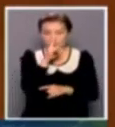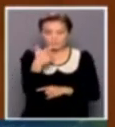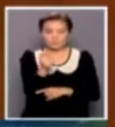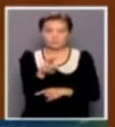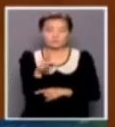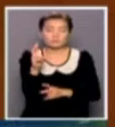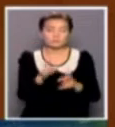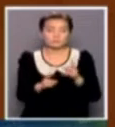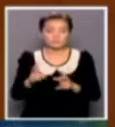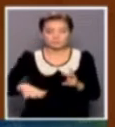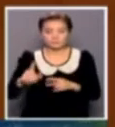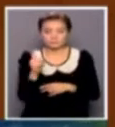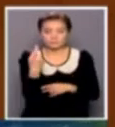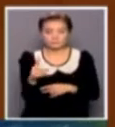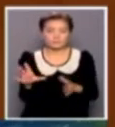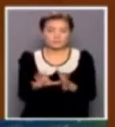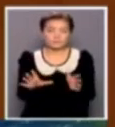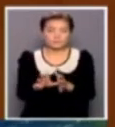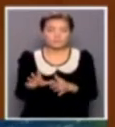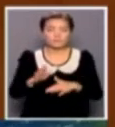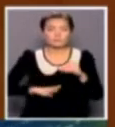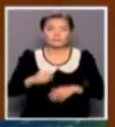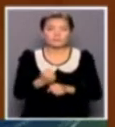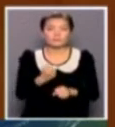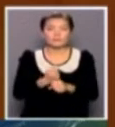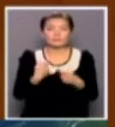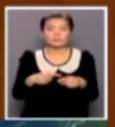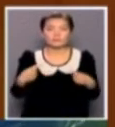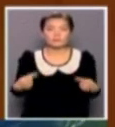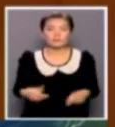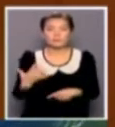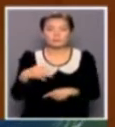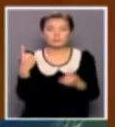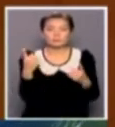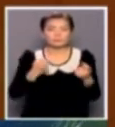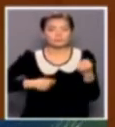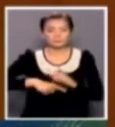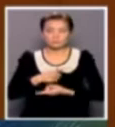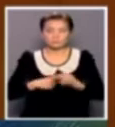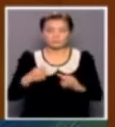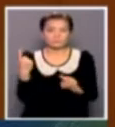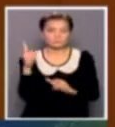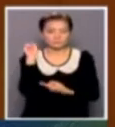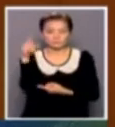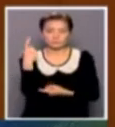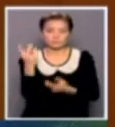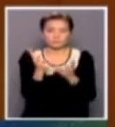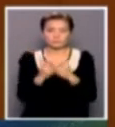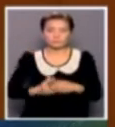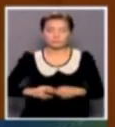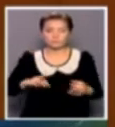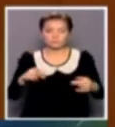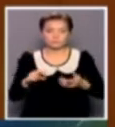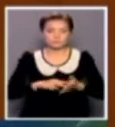тау-кен металлургиясы, химия және электроэнергетика салаларына қатысты 50 ірі кәсіпорынды ең озық қолжетімді технологияларға